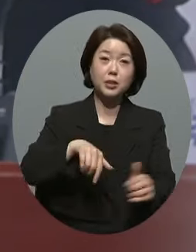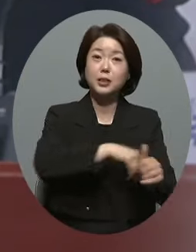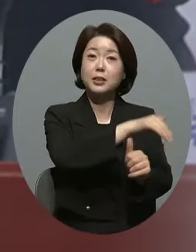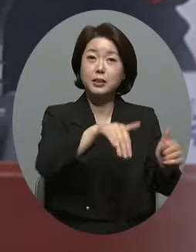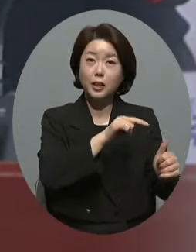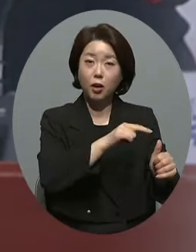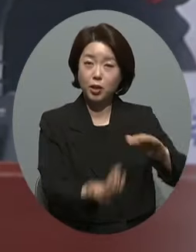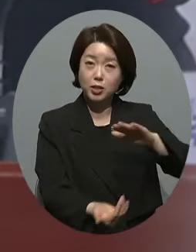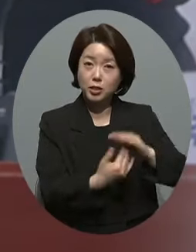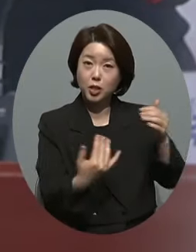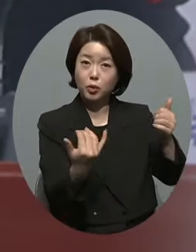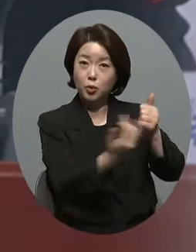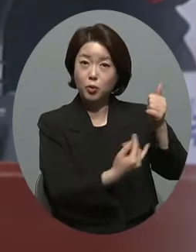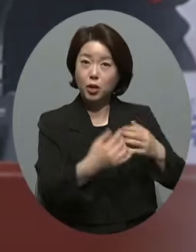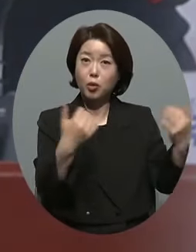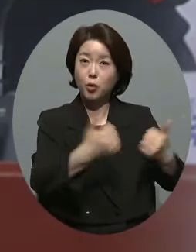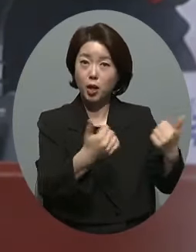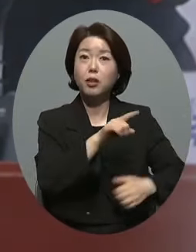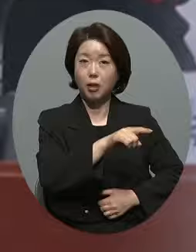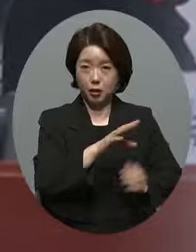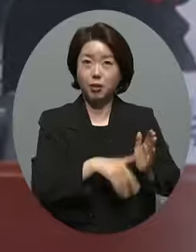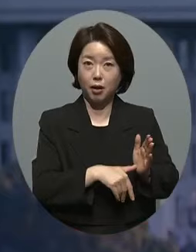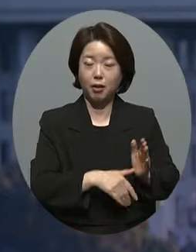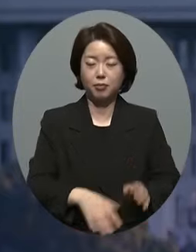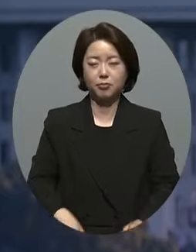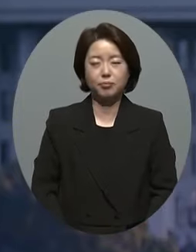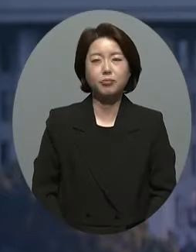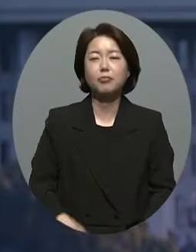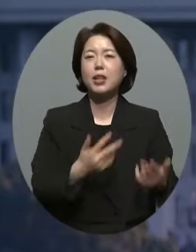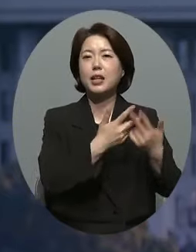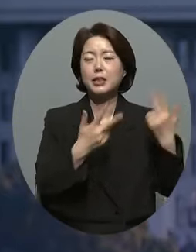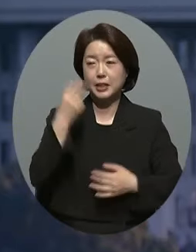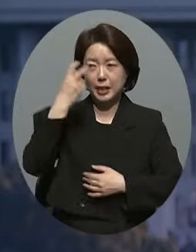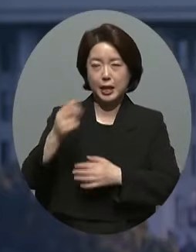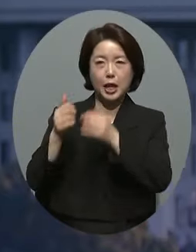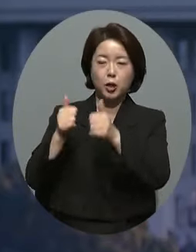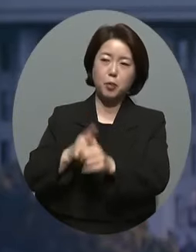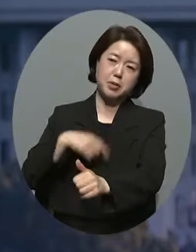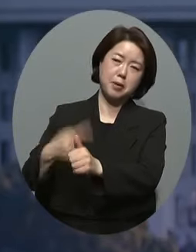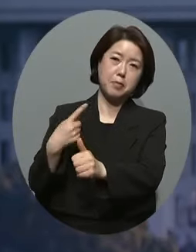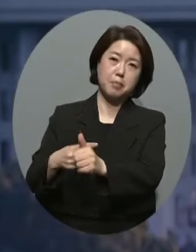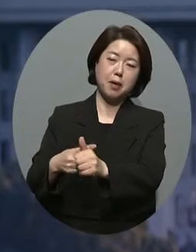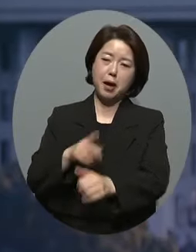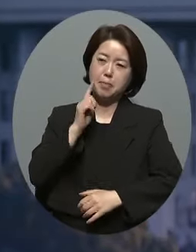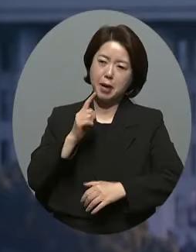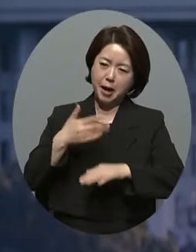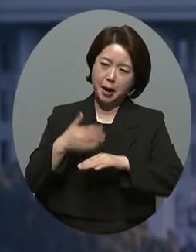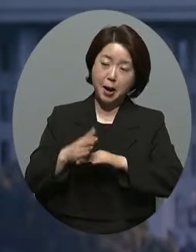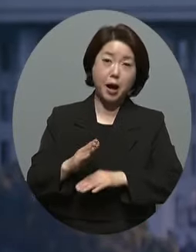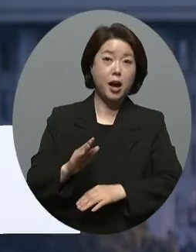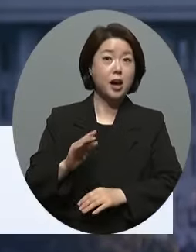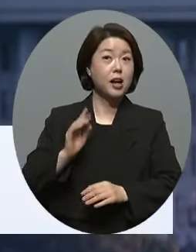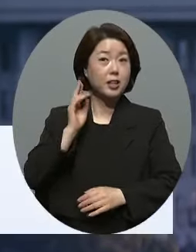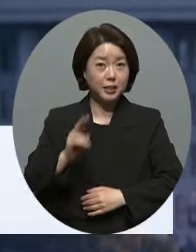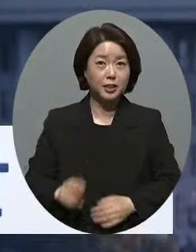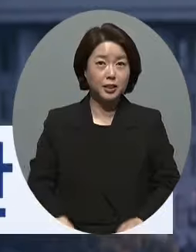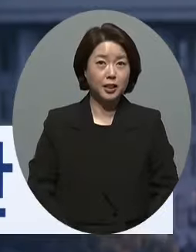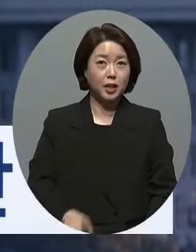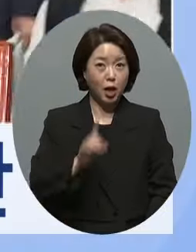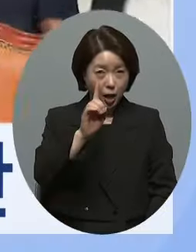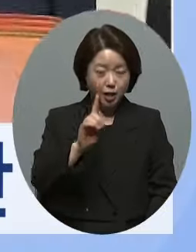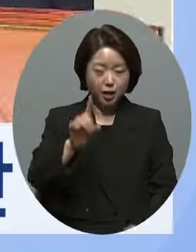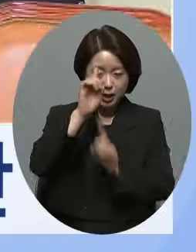최고회의에서 이건 어떻게 봐야 됩니까 최근 이재명 대표의 검찰 비판에 날 그 수위가 높아가고 있는 건 딱 하나에서 아닙니다 이화 전